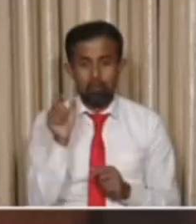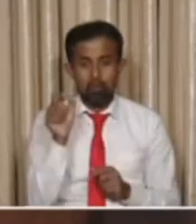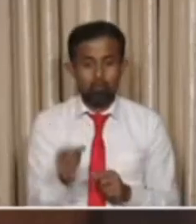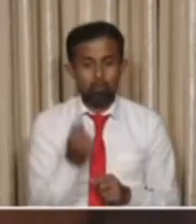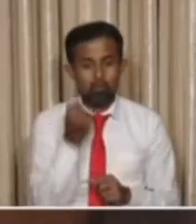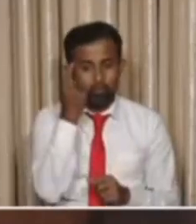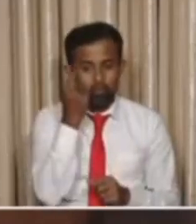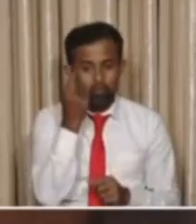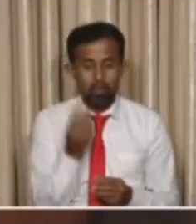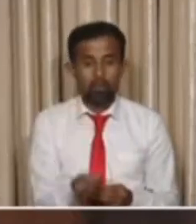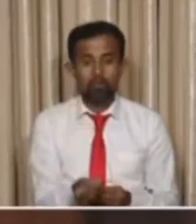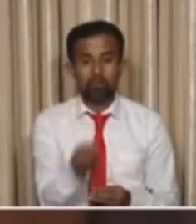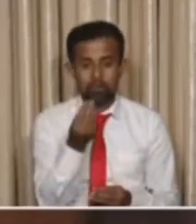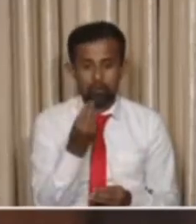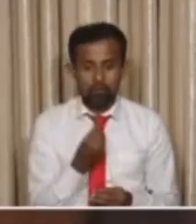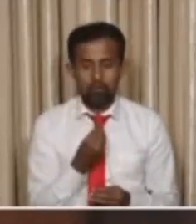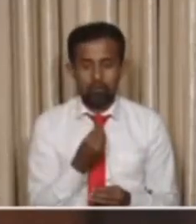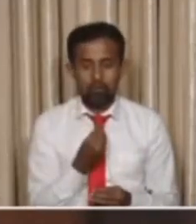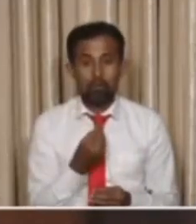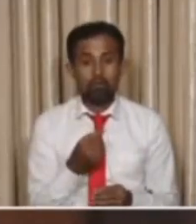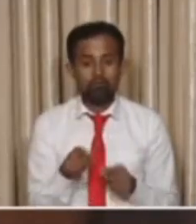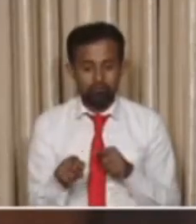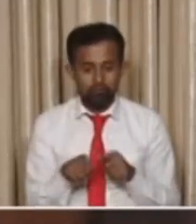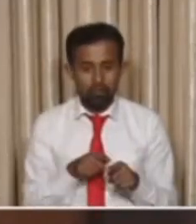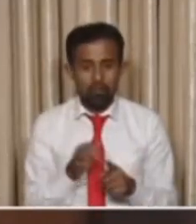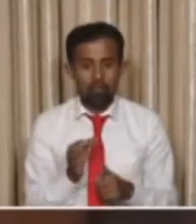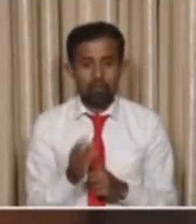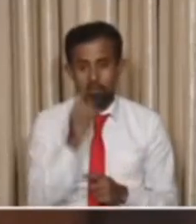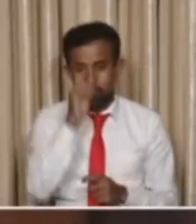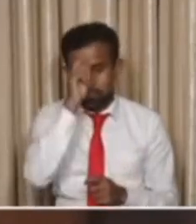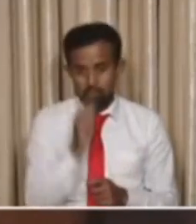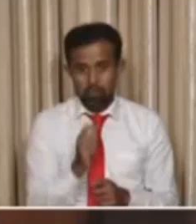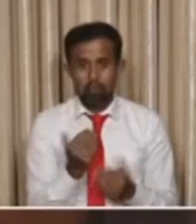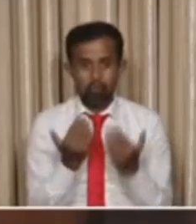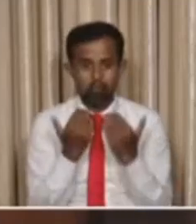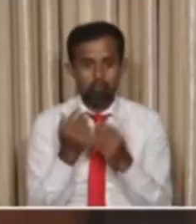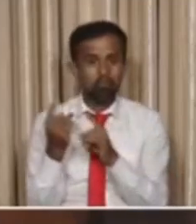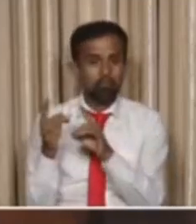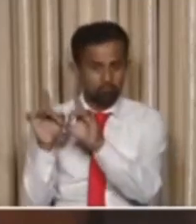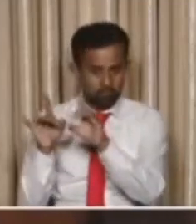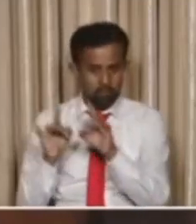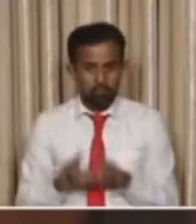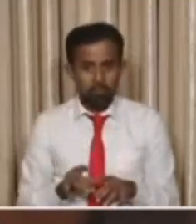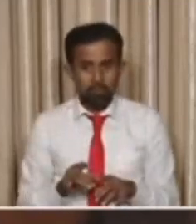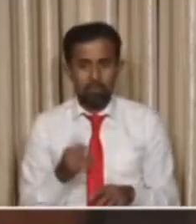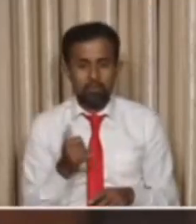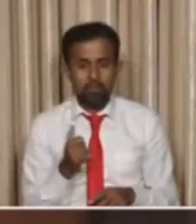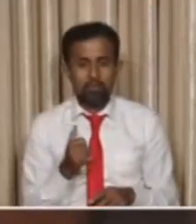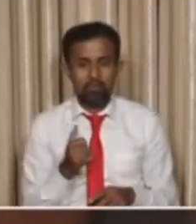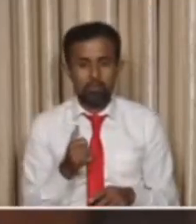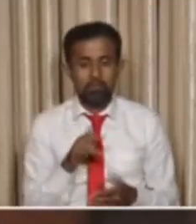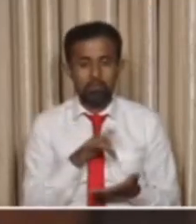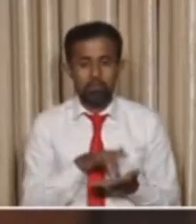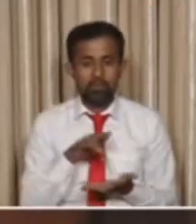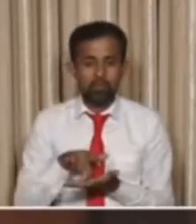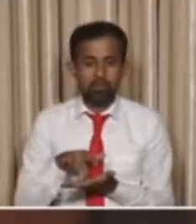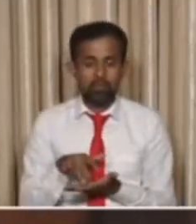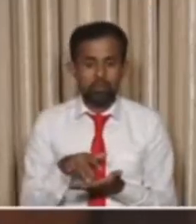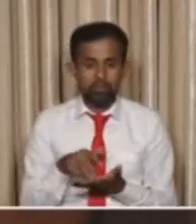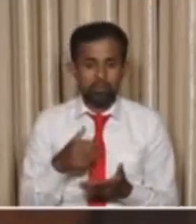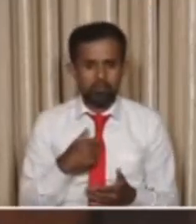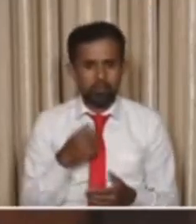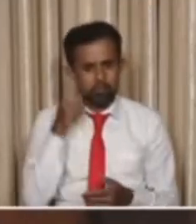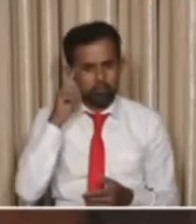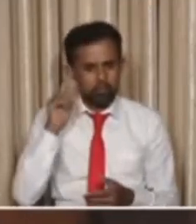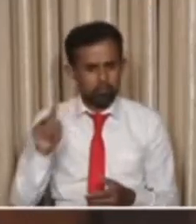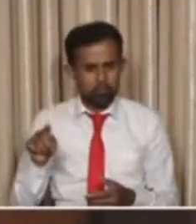பாராளுமன்றத்திலே இருக்கும் அதிகாரங்களை நீதிமன்றங்கள் கேள்விக்குட்படுத்த முடியாது என்று சபாநாயகர் ஒரு தீர்மானத்தை எடுத்திருக்கிறார். அதாவது